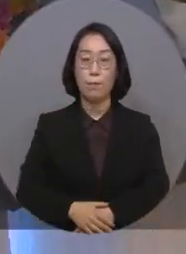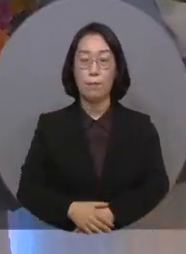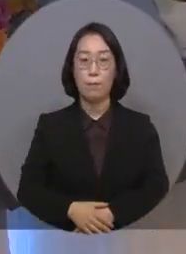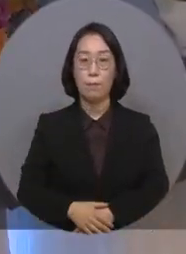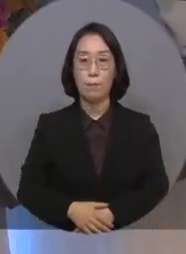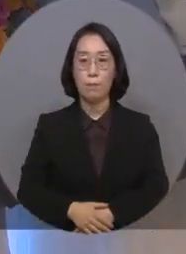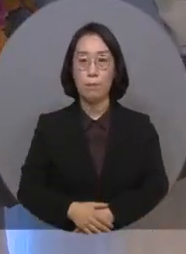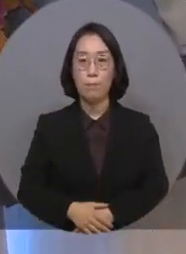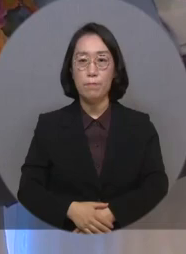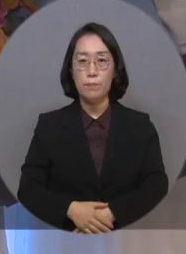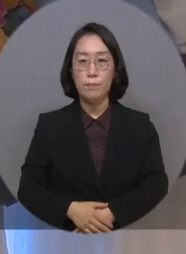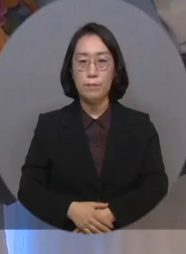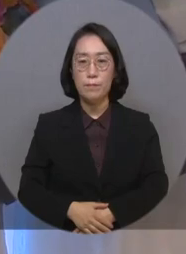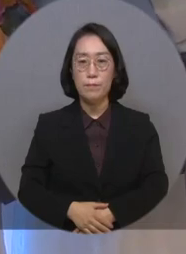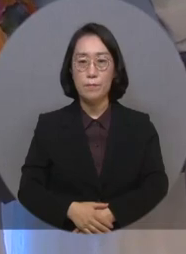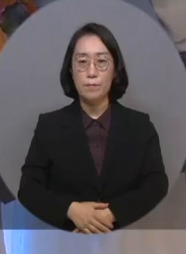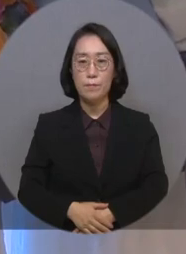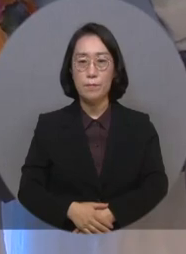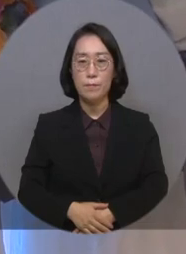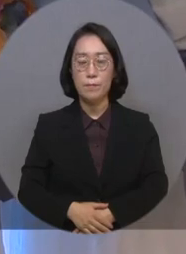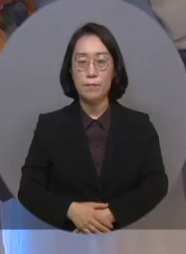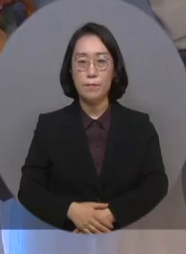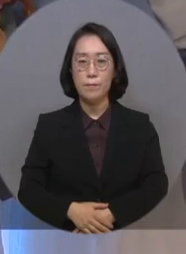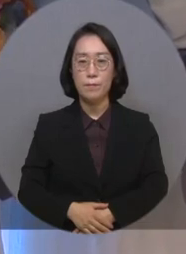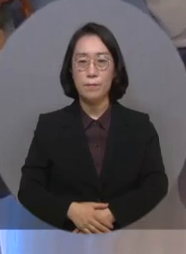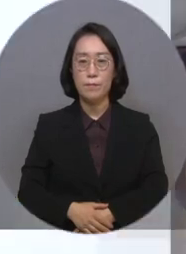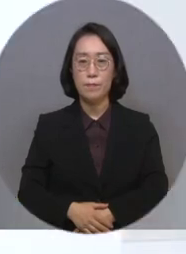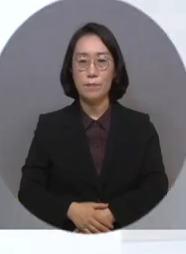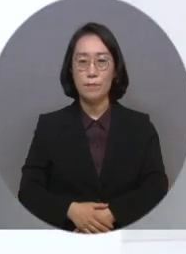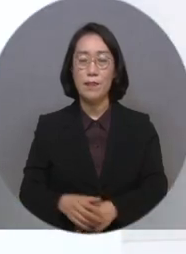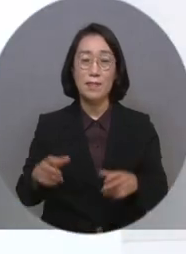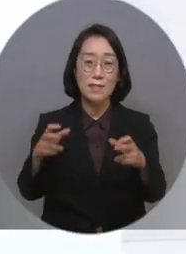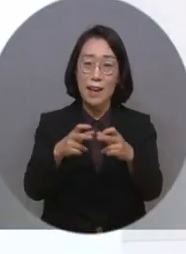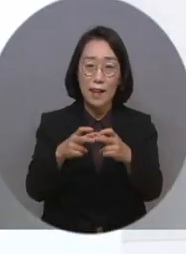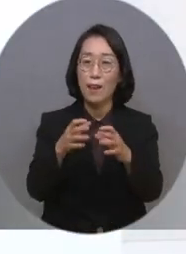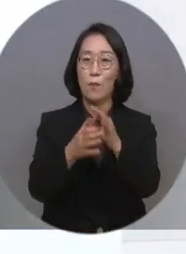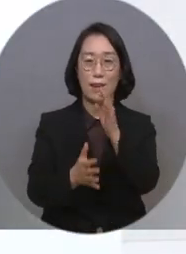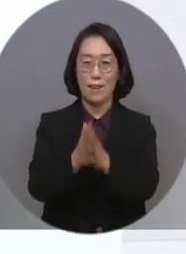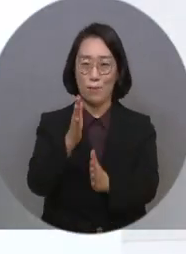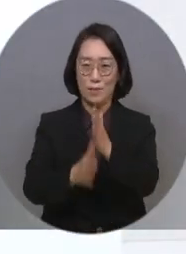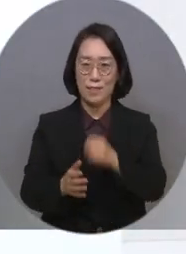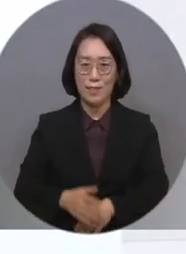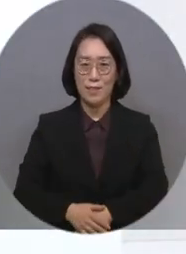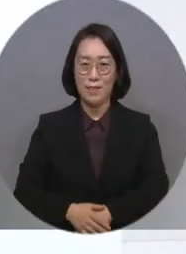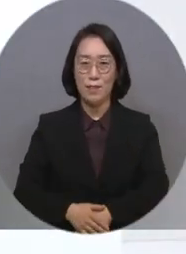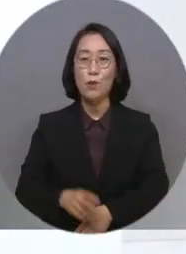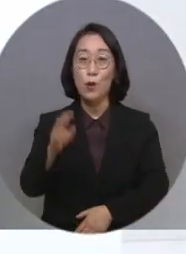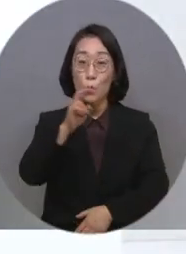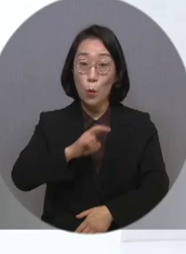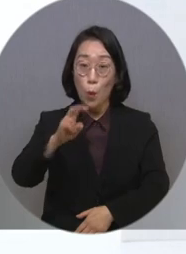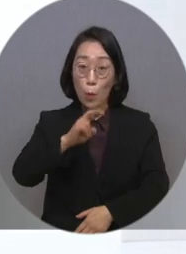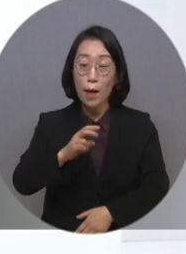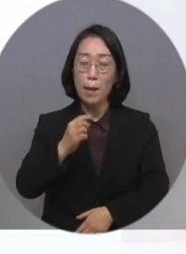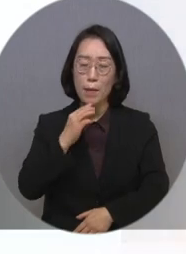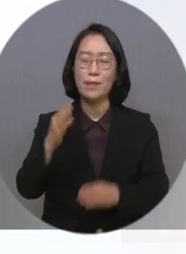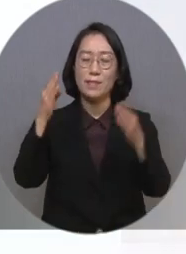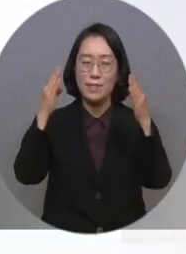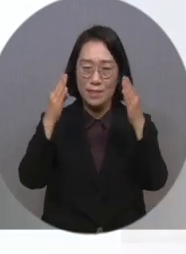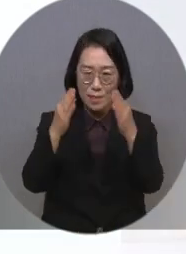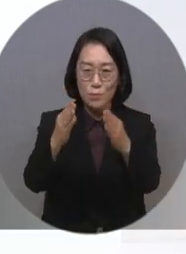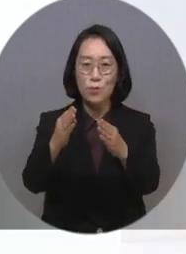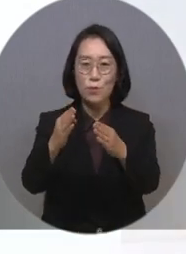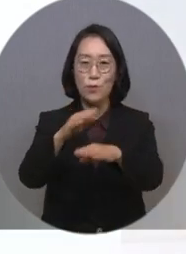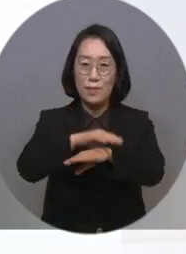있을지는 모르겠지만 그냥 장애를 떠나서 그냥 저희 합창단의 그런 모습으로